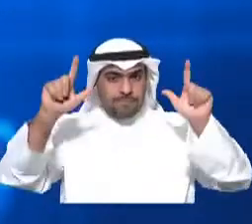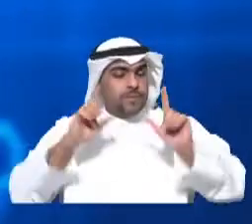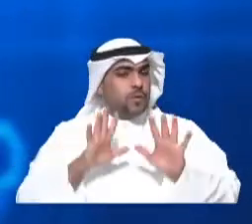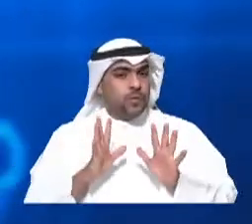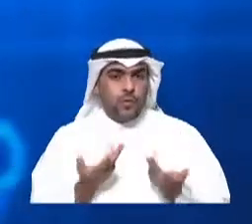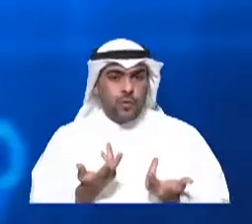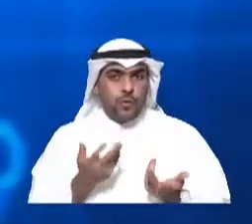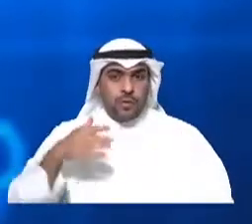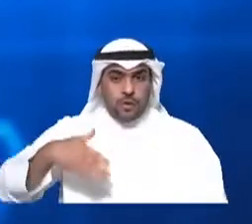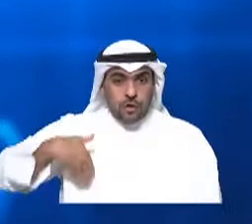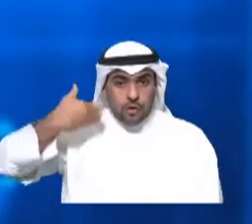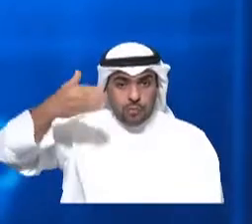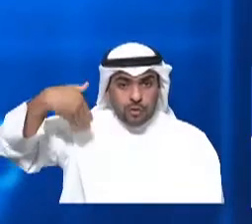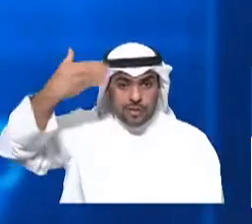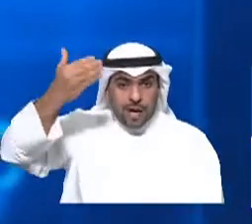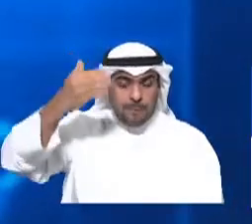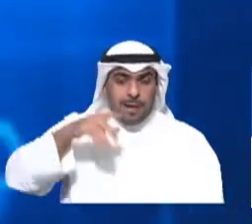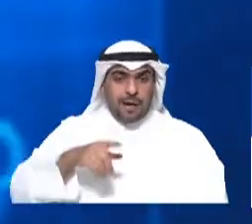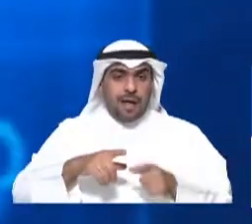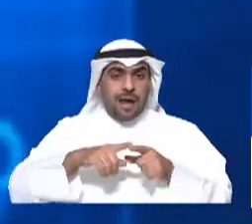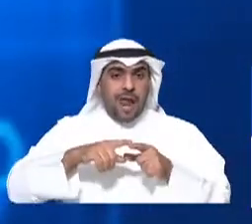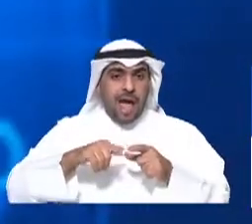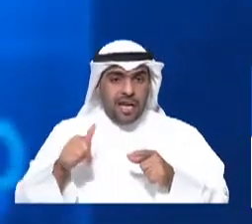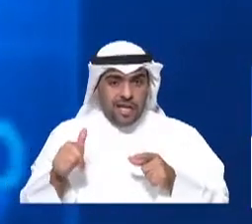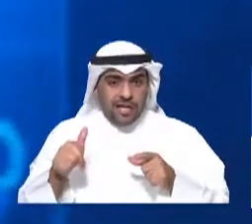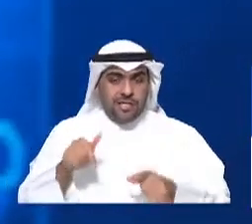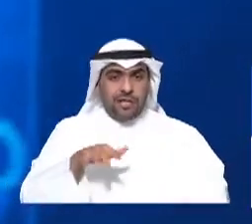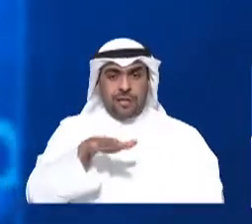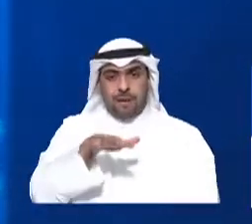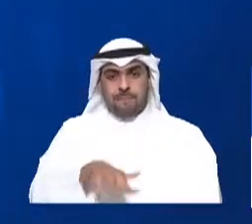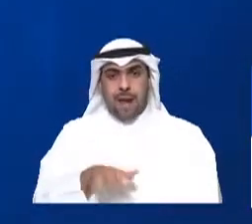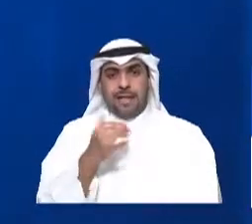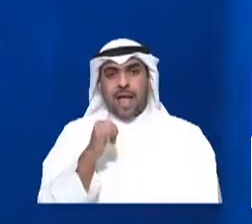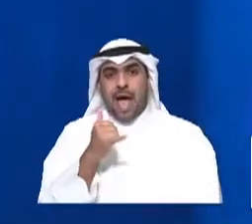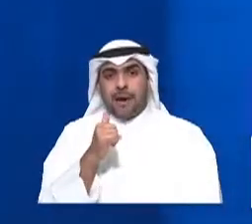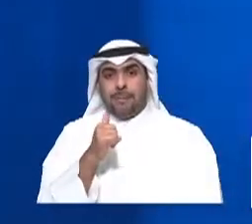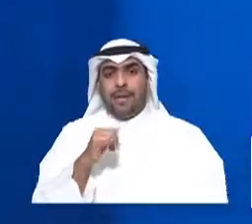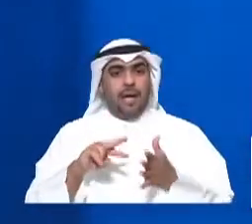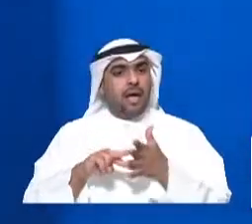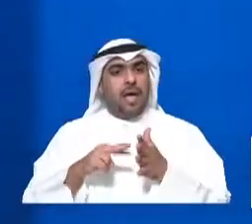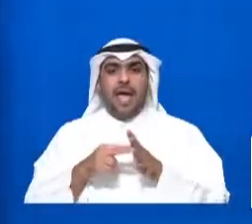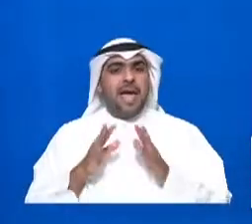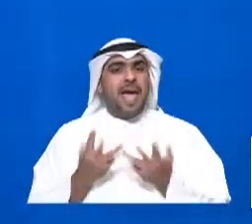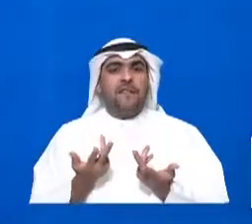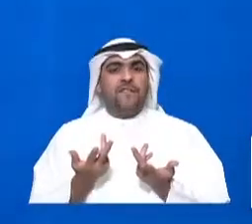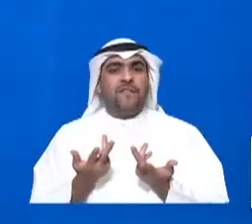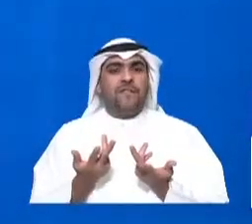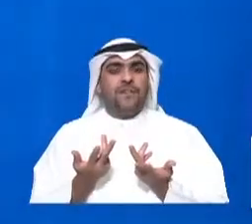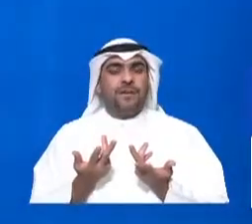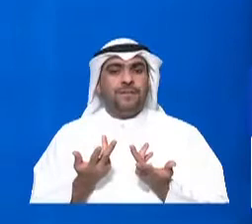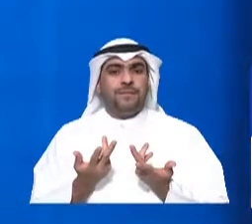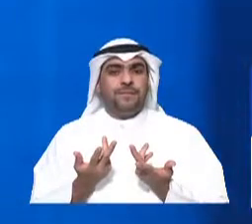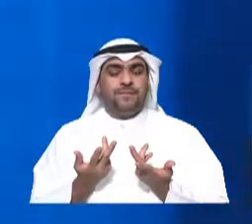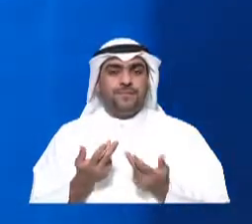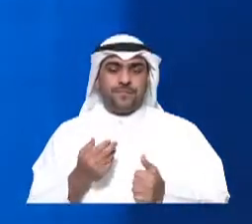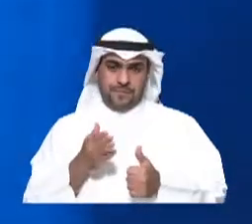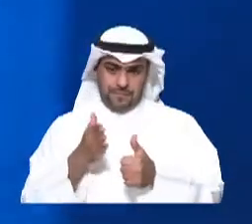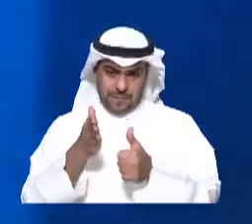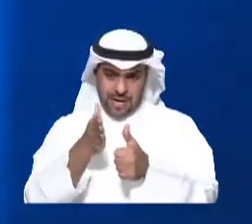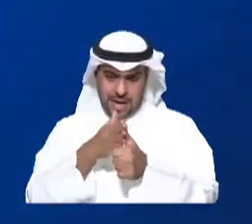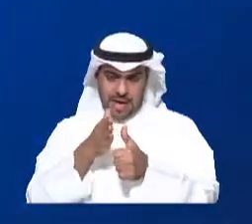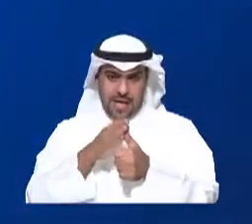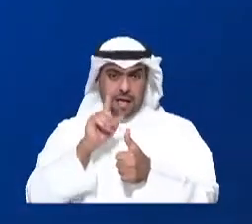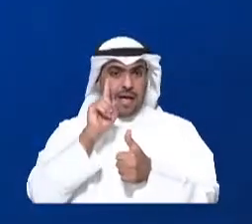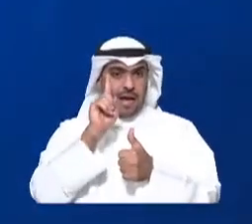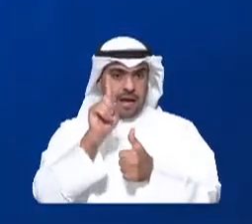وللمنطقة العربية، وبالتالي ركز سموه في خطابه أمام قادة دول المجلس التعاون الخليجي